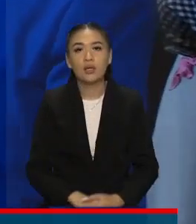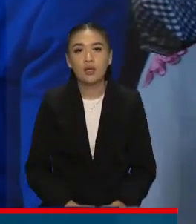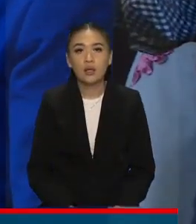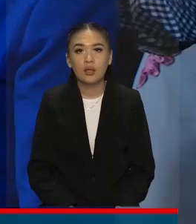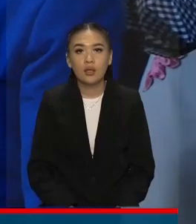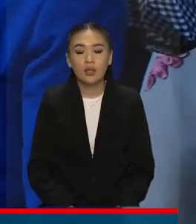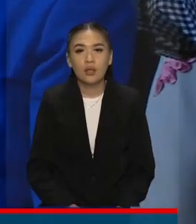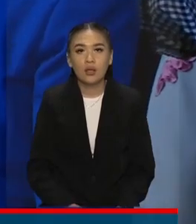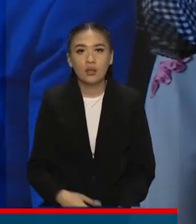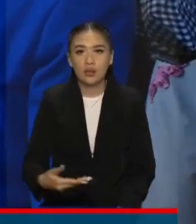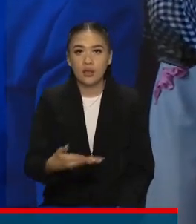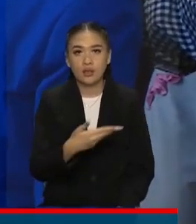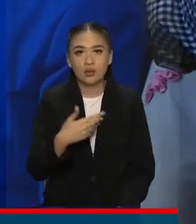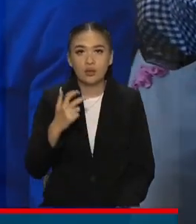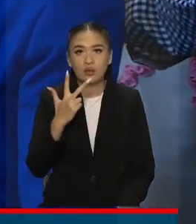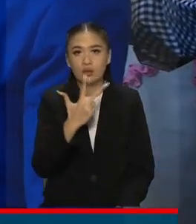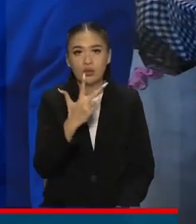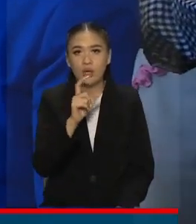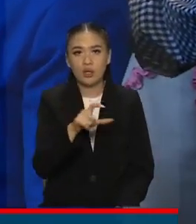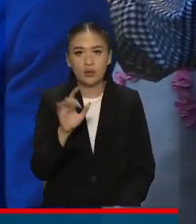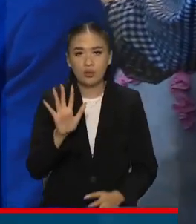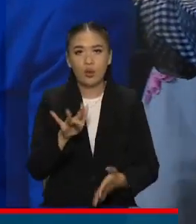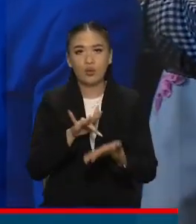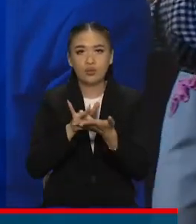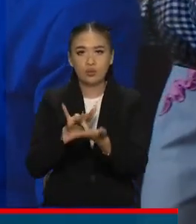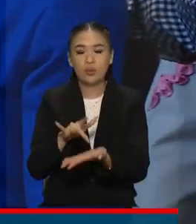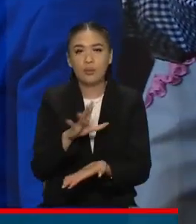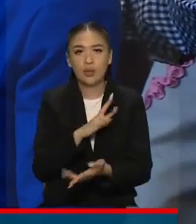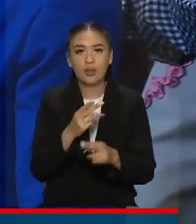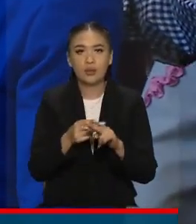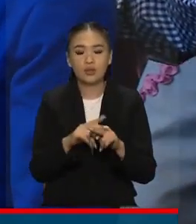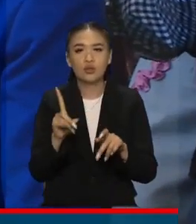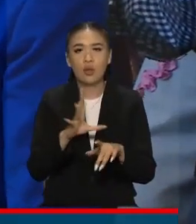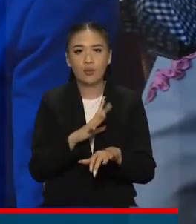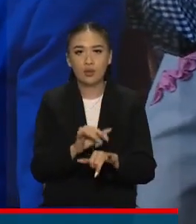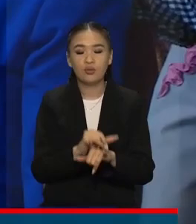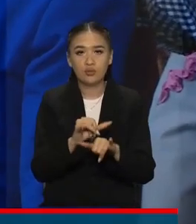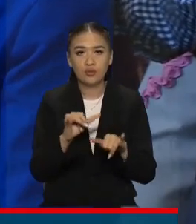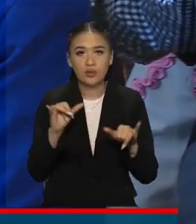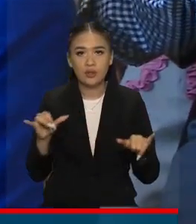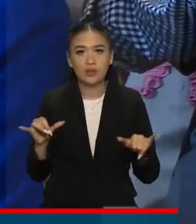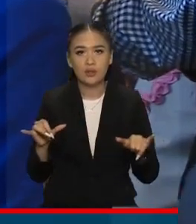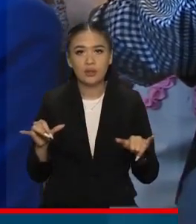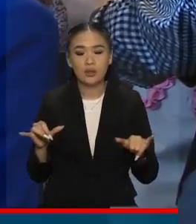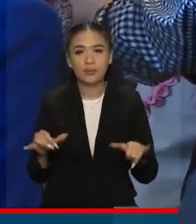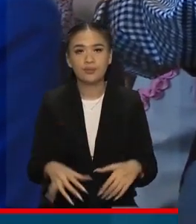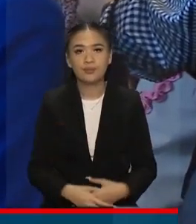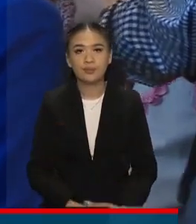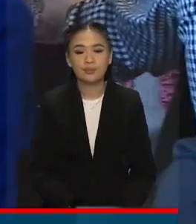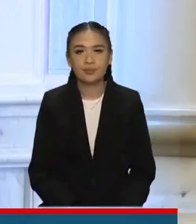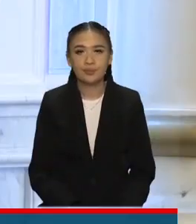біздің отанымыздан 3 адам турист барып сол жаққа. Сондықтан осы жұмысты пысықтау, енді басқа жол қою